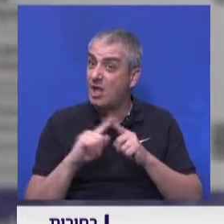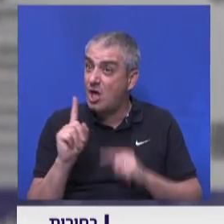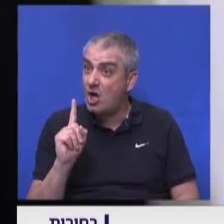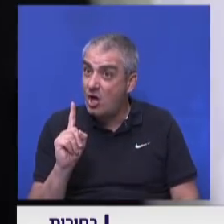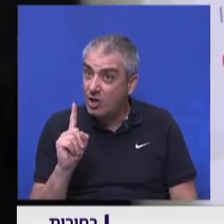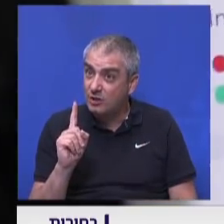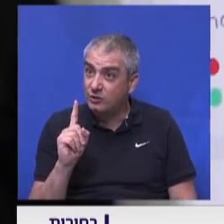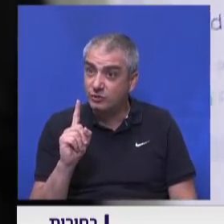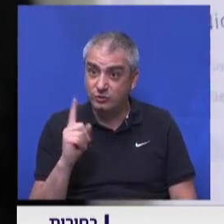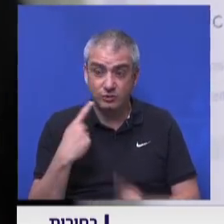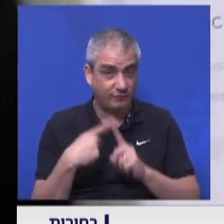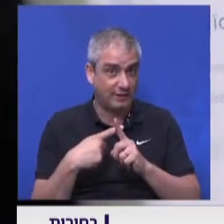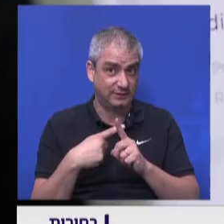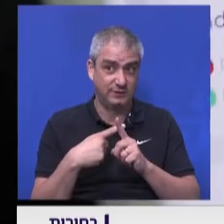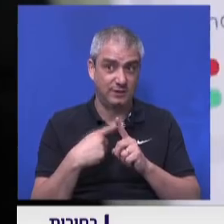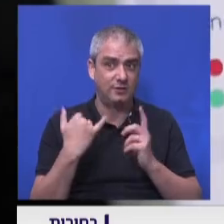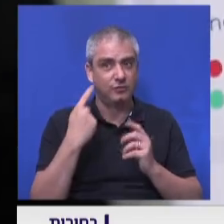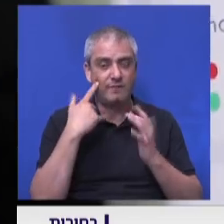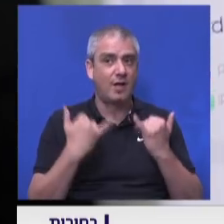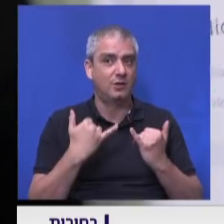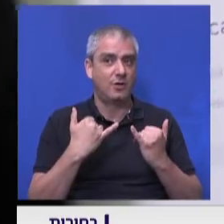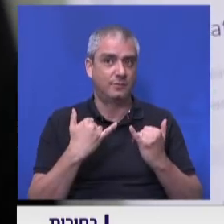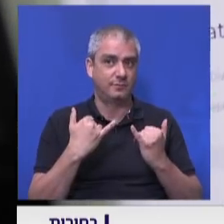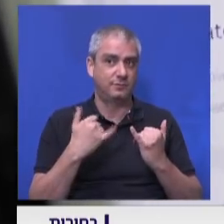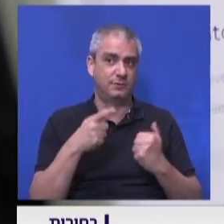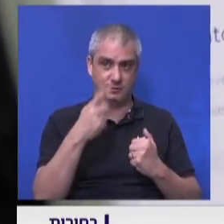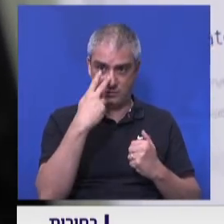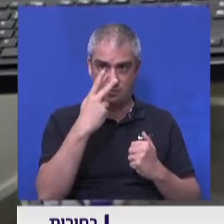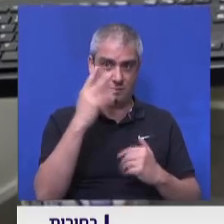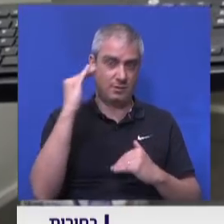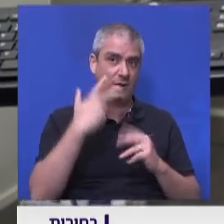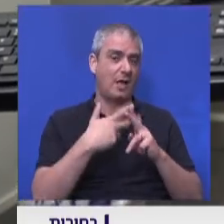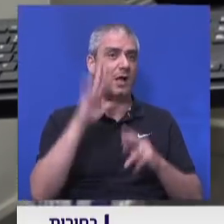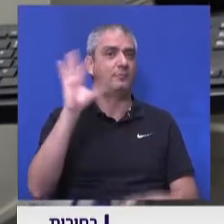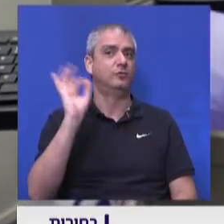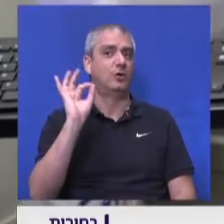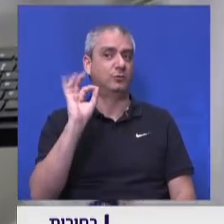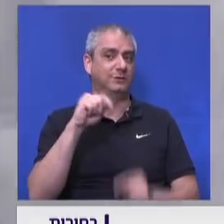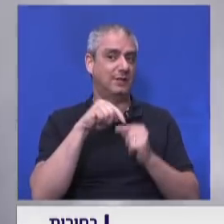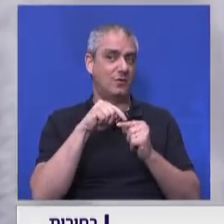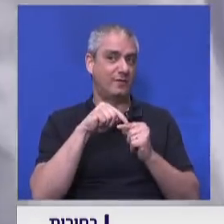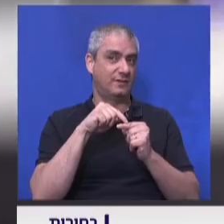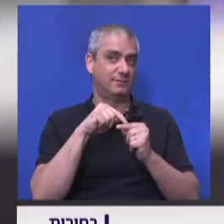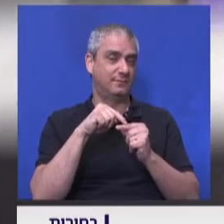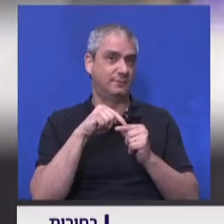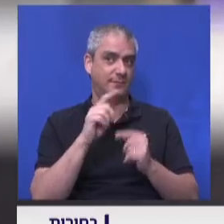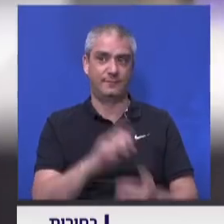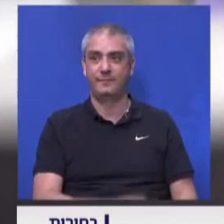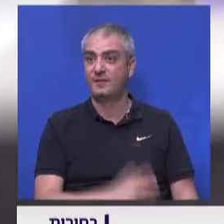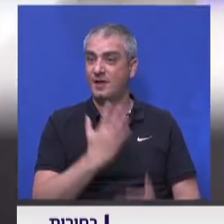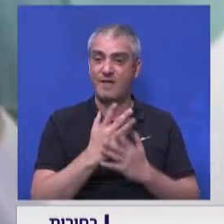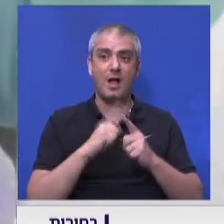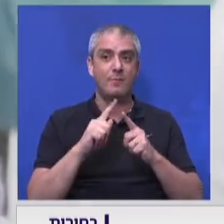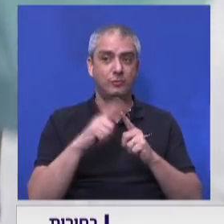וחצי, ותראה לי את היום. אז כאן אתה רואה, יש רק 5% חיובי. כבר כמה חודשים שכאן,